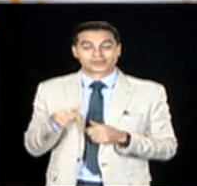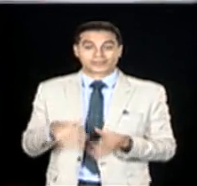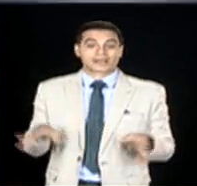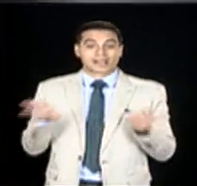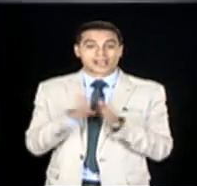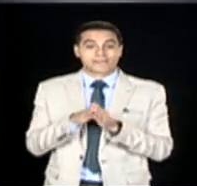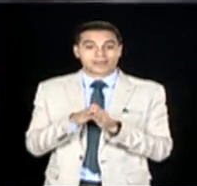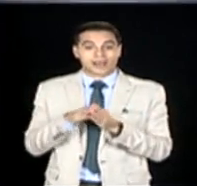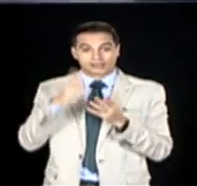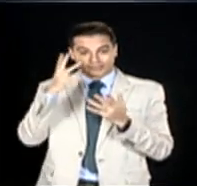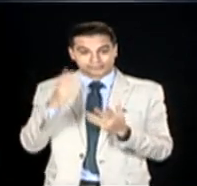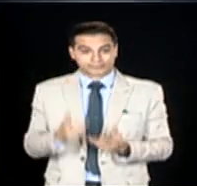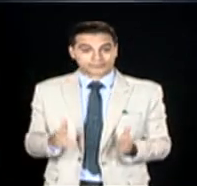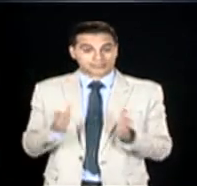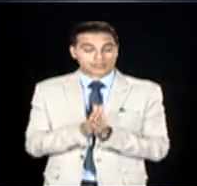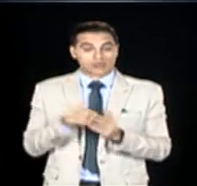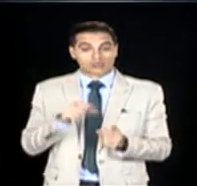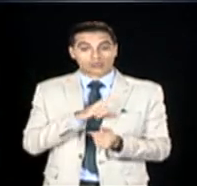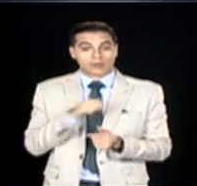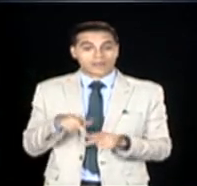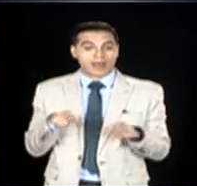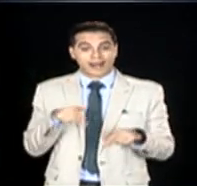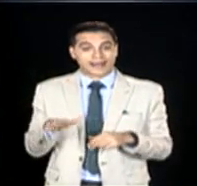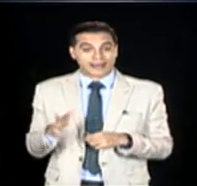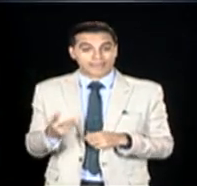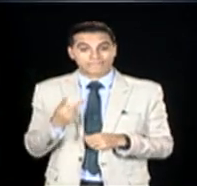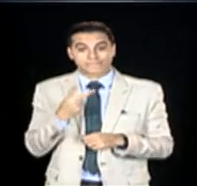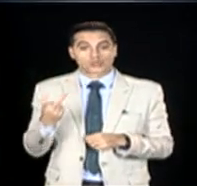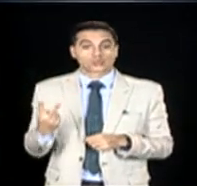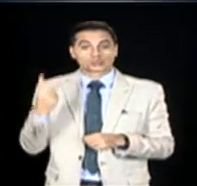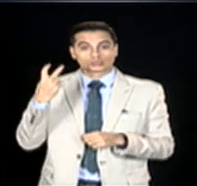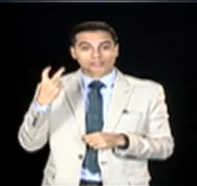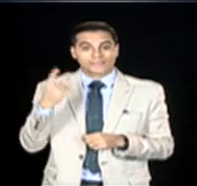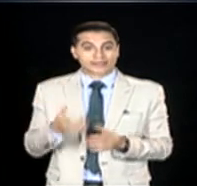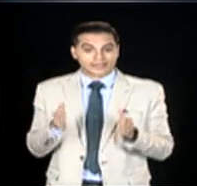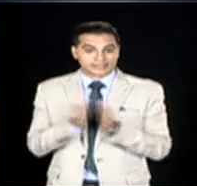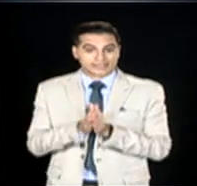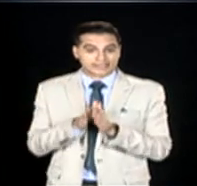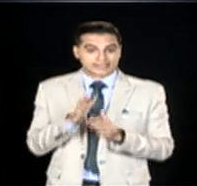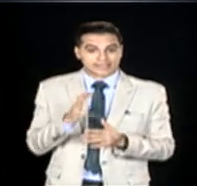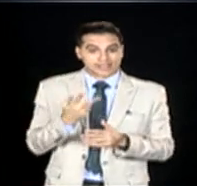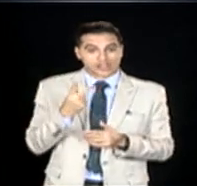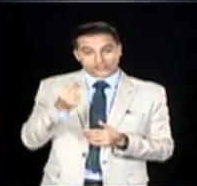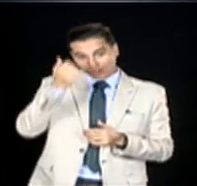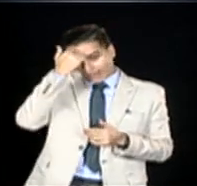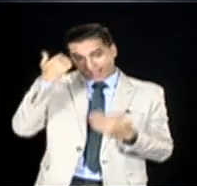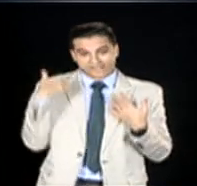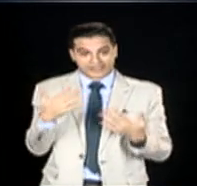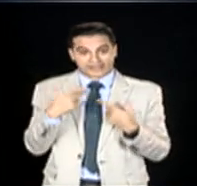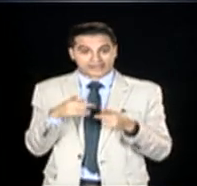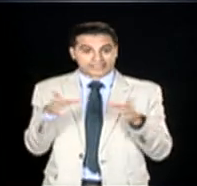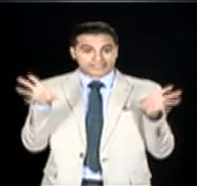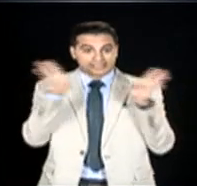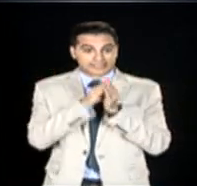وبكده يبقى إجمالي النقط اللي حصل عليها طلابنا في حلقة النهاردة 270 نقطة، وكل نقطة ب 20,000 جنيه